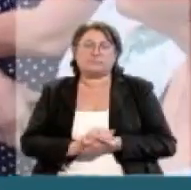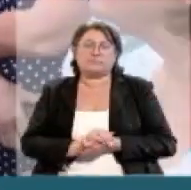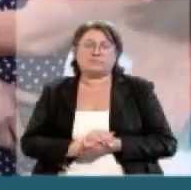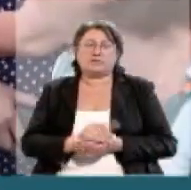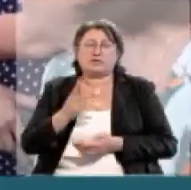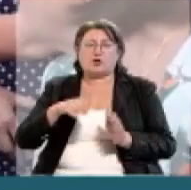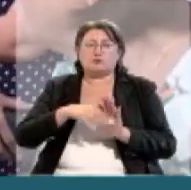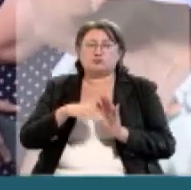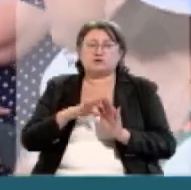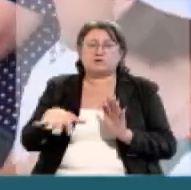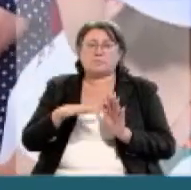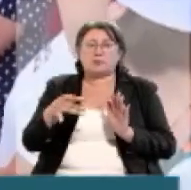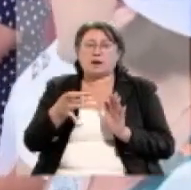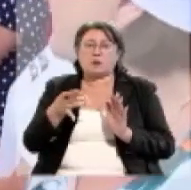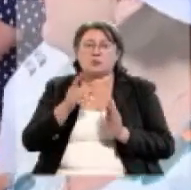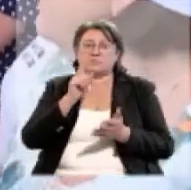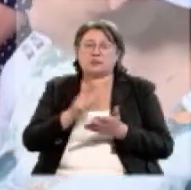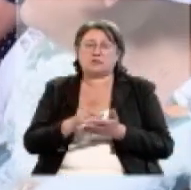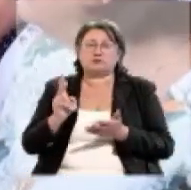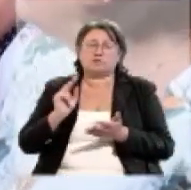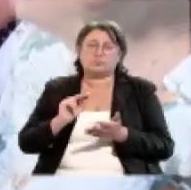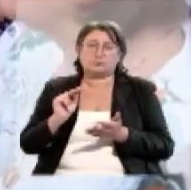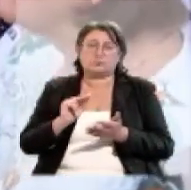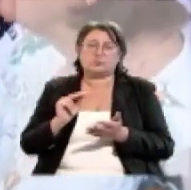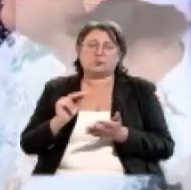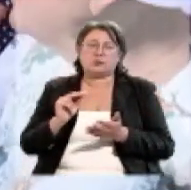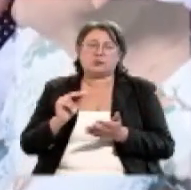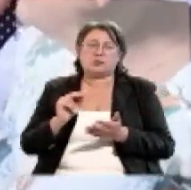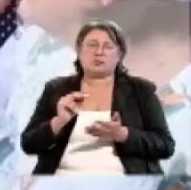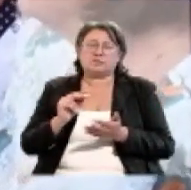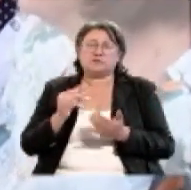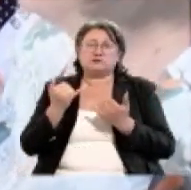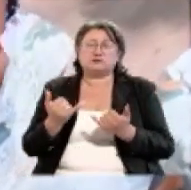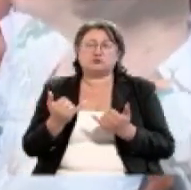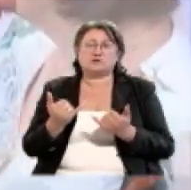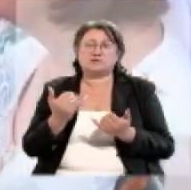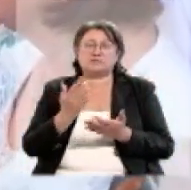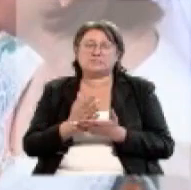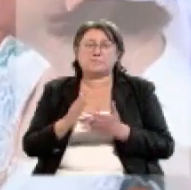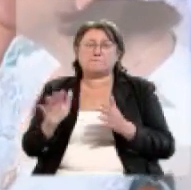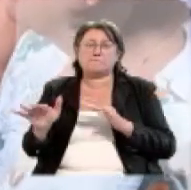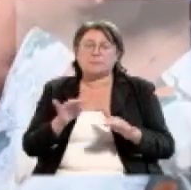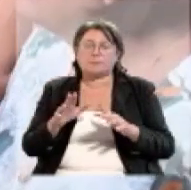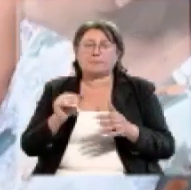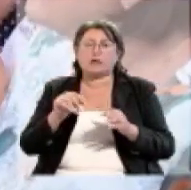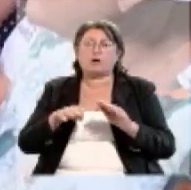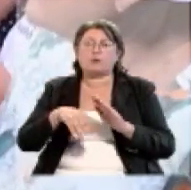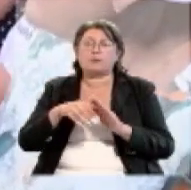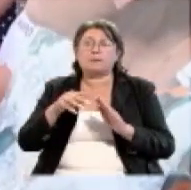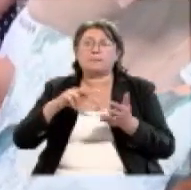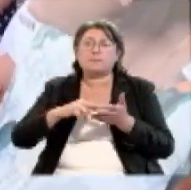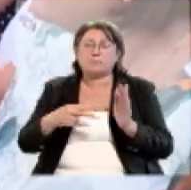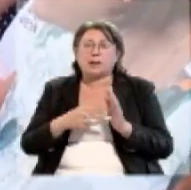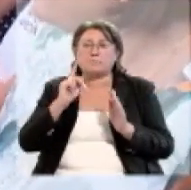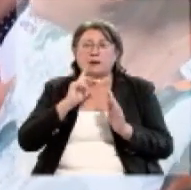В обязательном порядке, значит, не только вот то, что предусмотрено по благоустройству, да? Шағын ауданның инфрақұрылымын